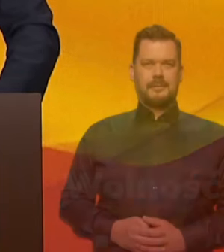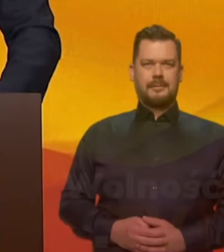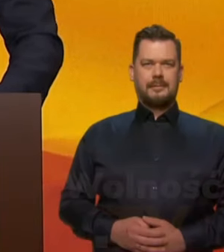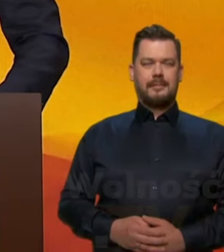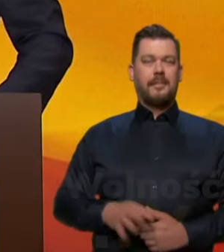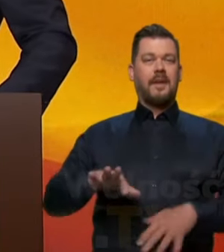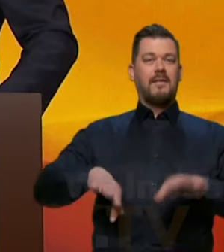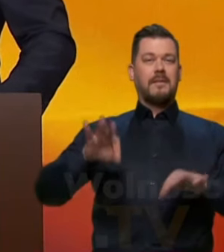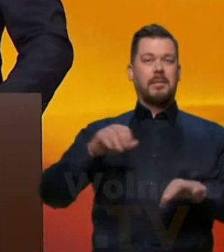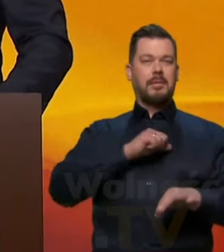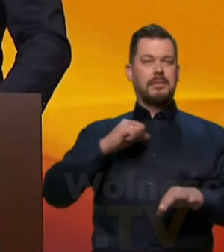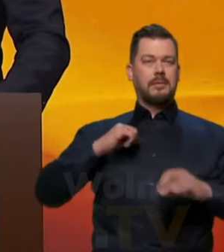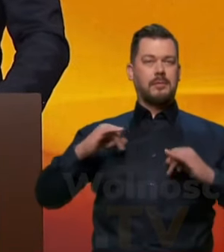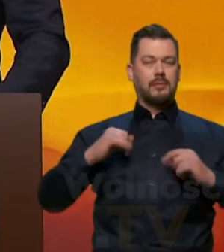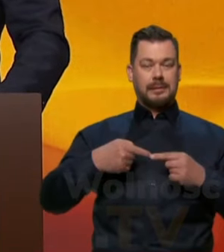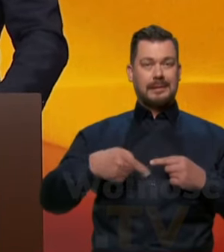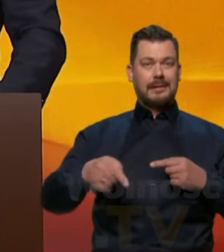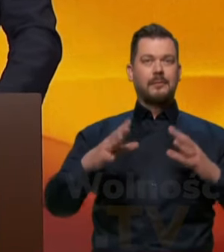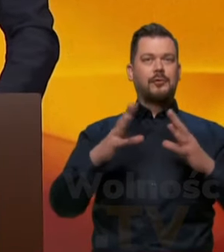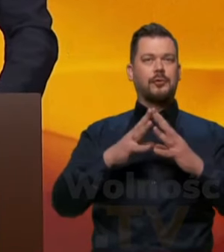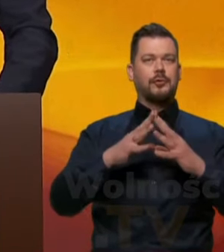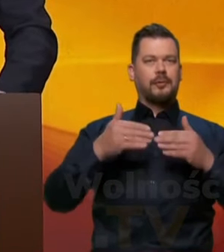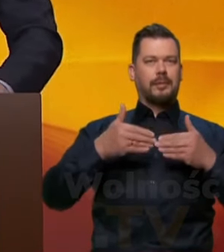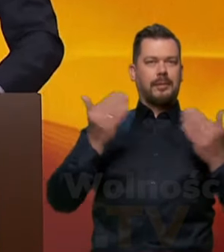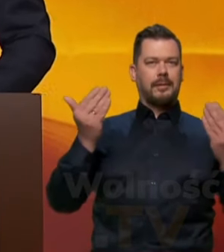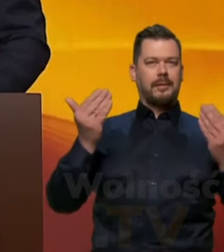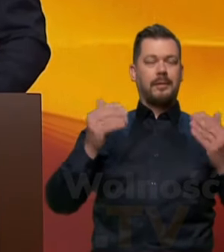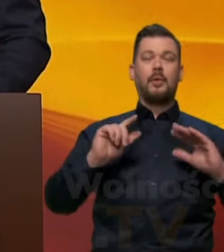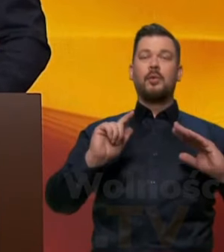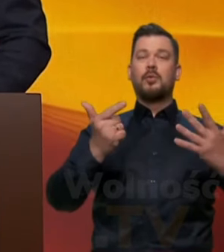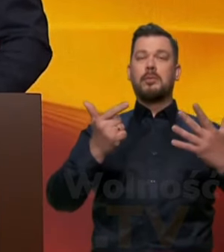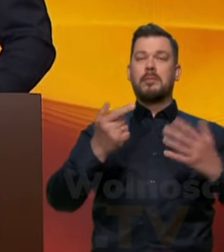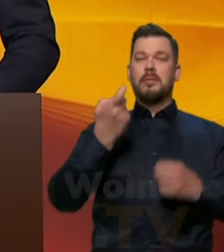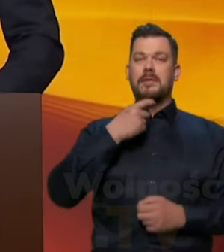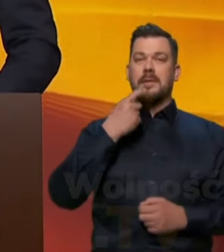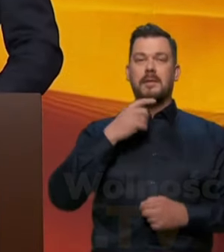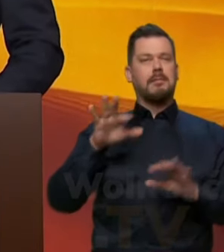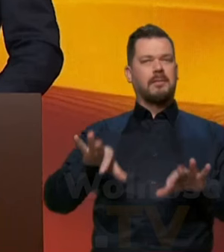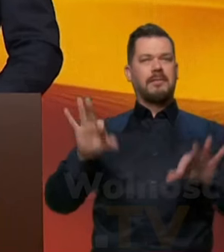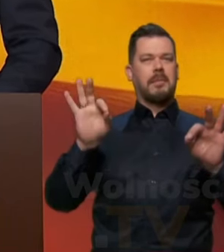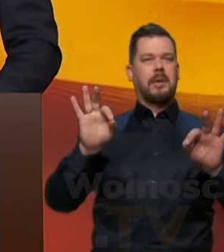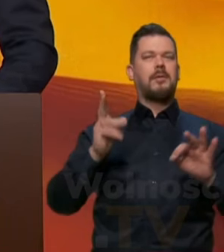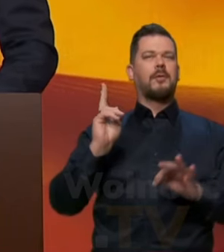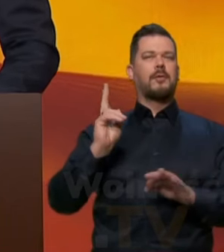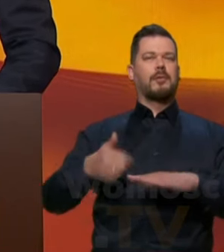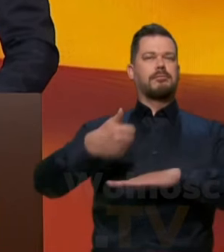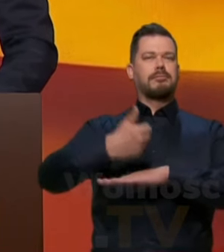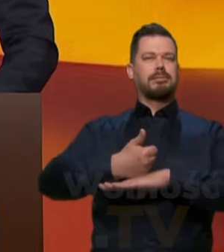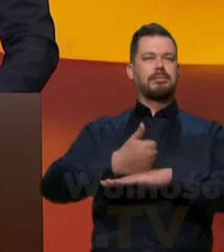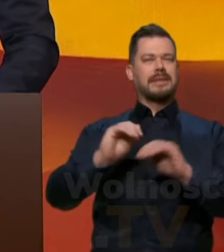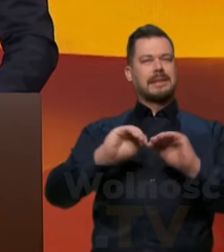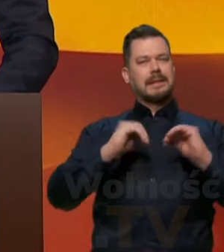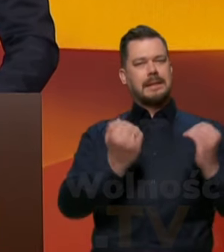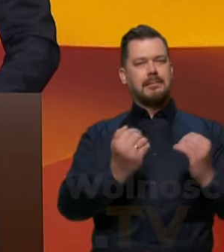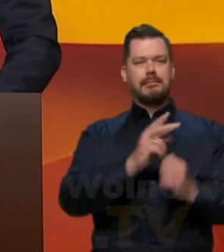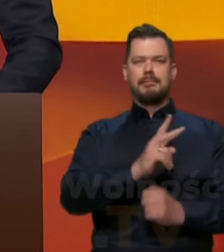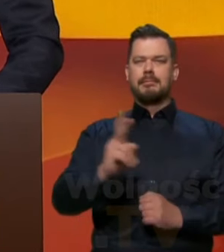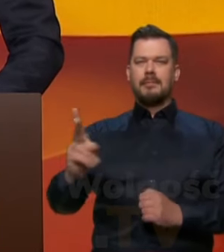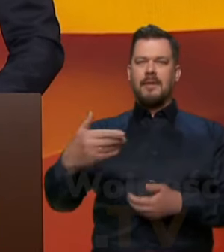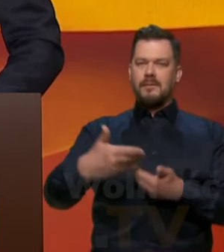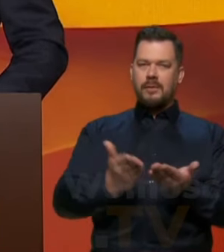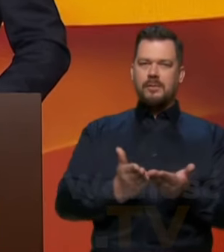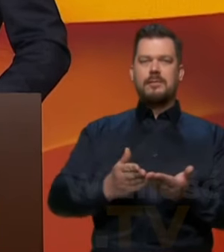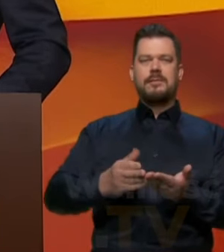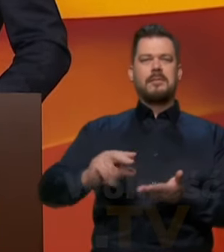Do wyborów samorządowych zostało 10 dni. 7 kwietnia wybierzemy naszych reprezentantów do sejmików wojewódzkich, a także